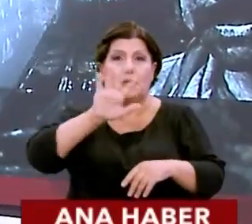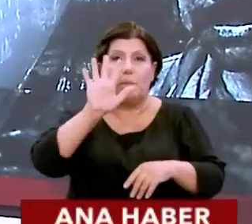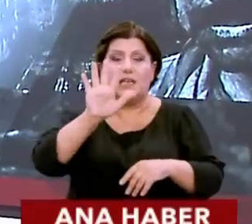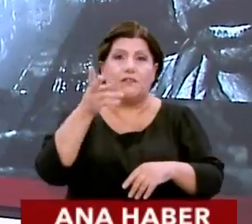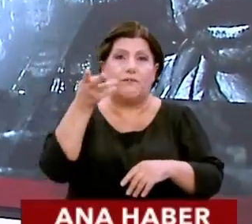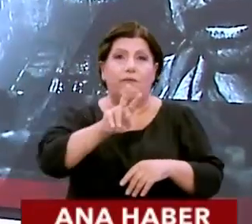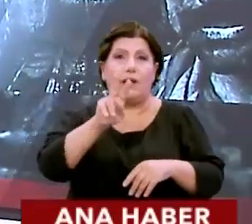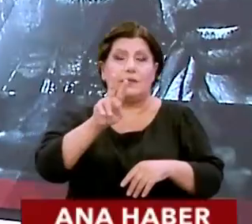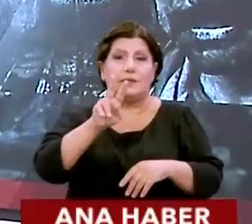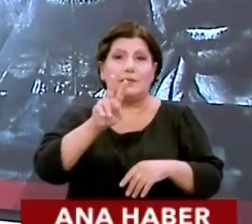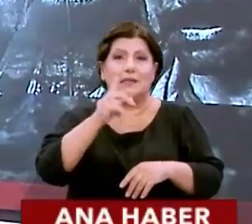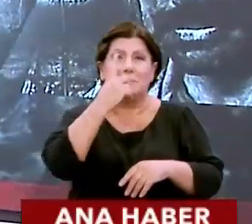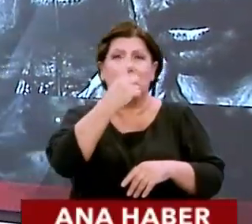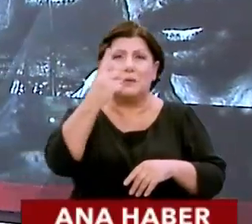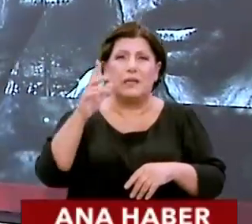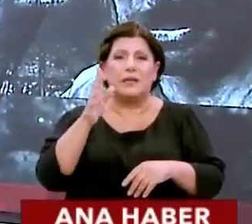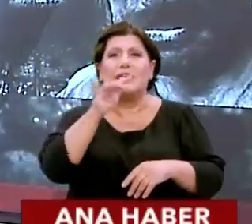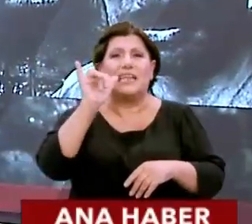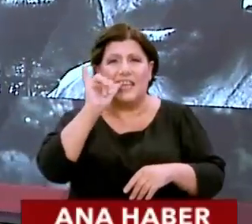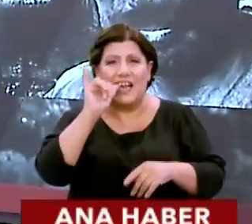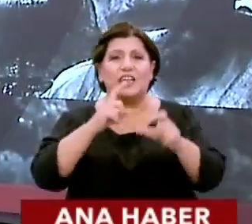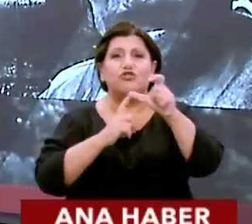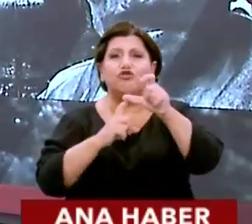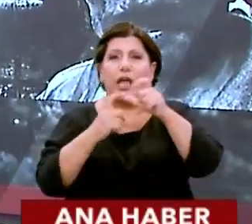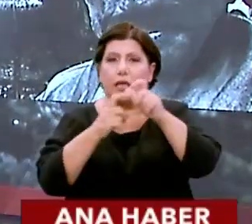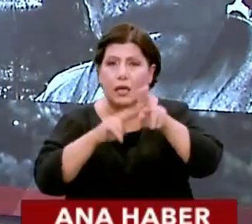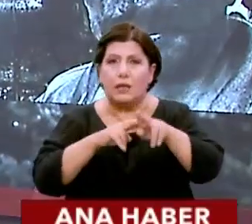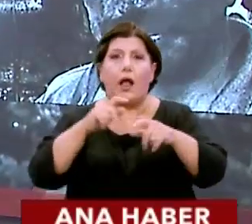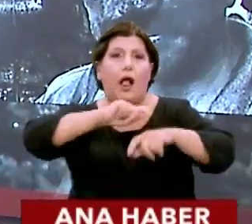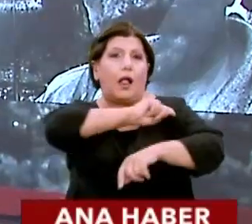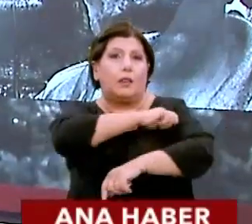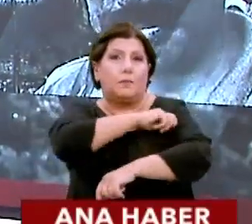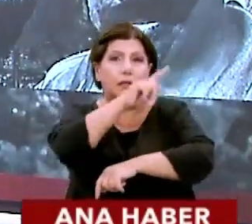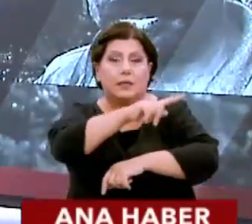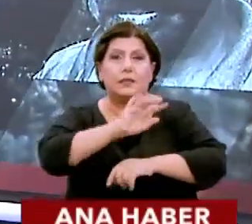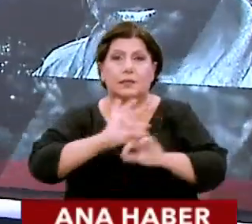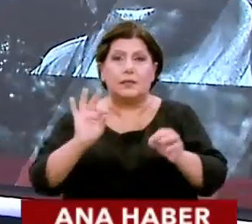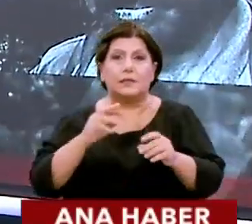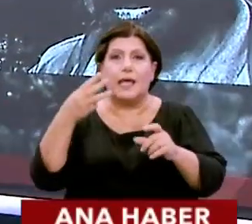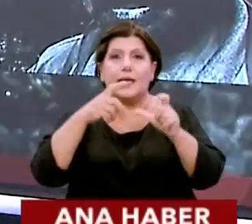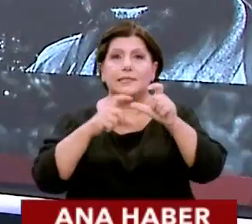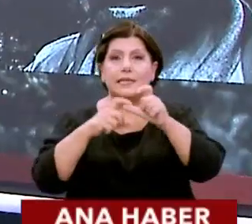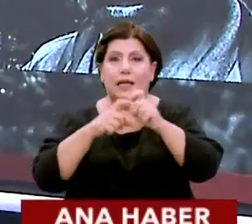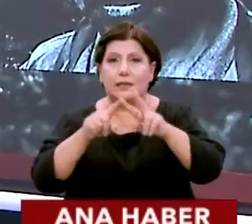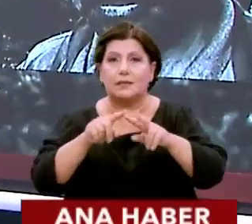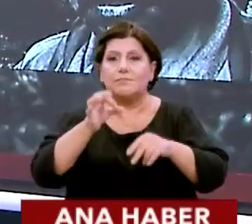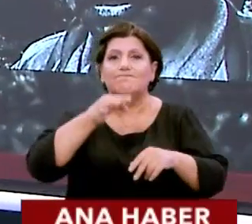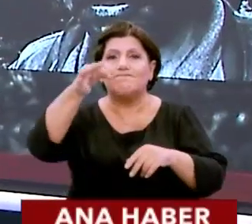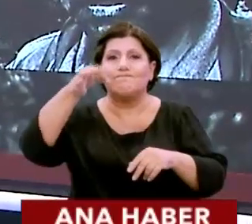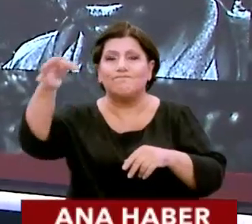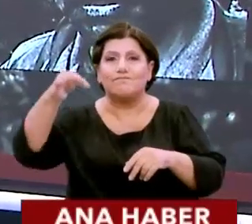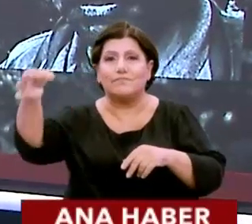vefat her birinde Beşer İtalya'da çek ya da Almanya'da ki Esen bölgesi rur bölgesi